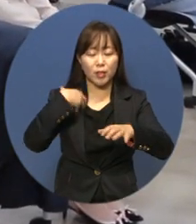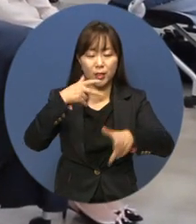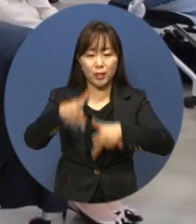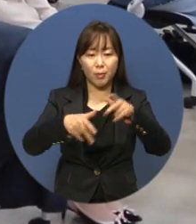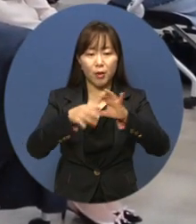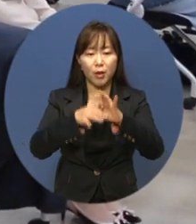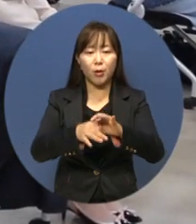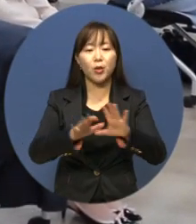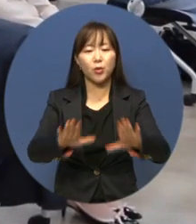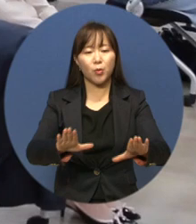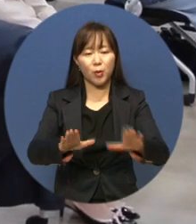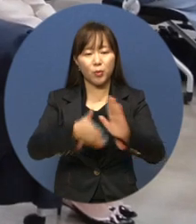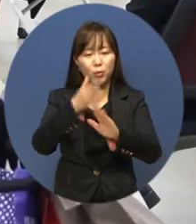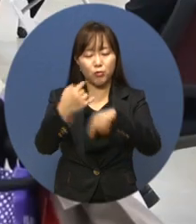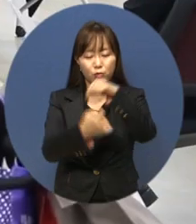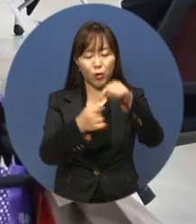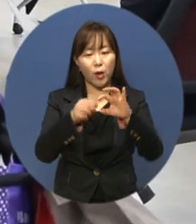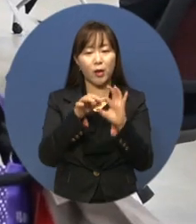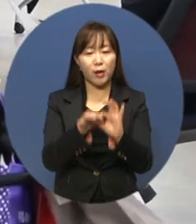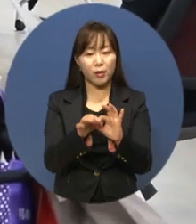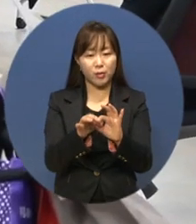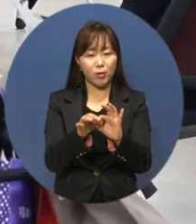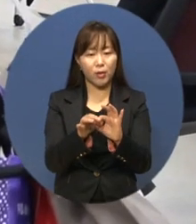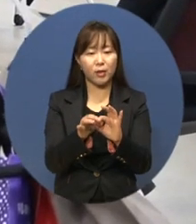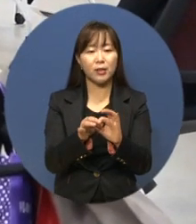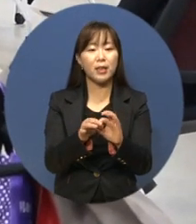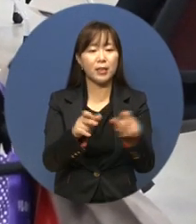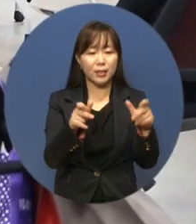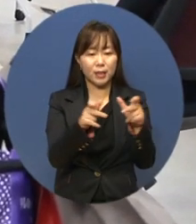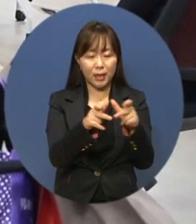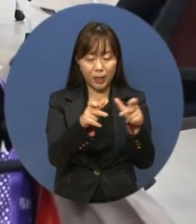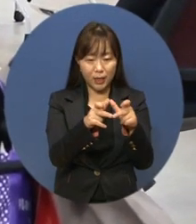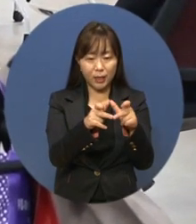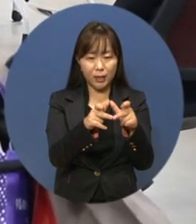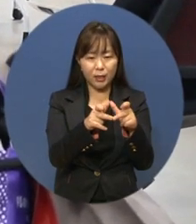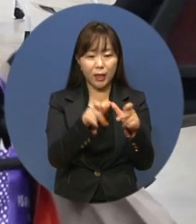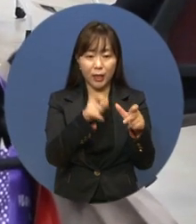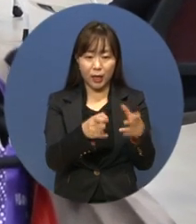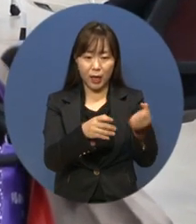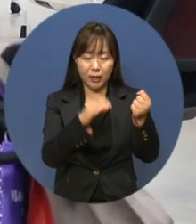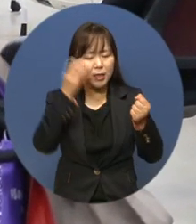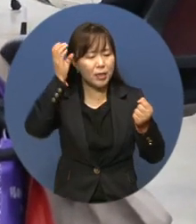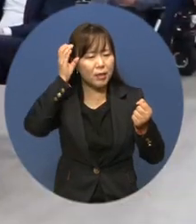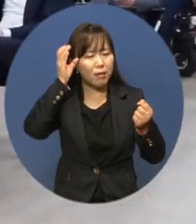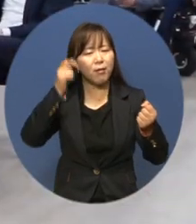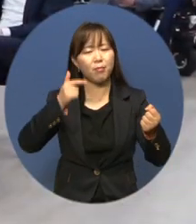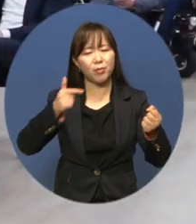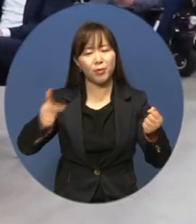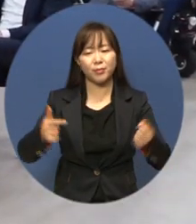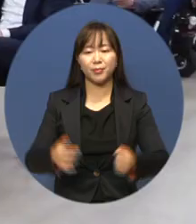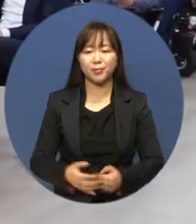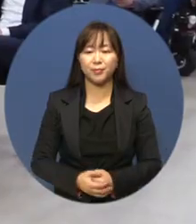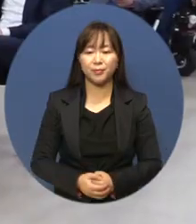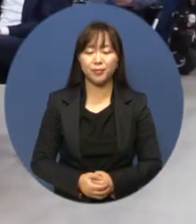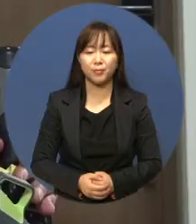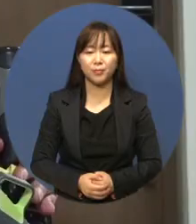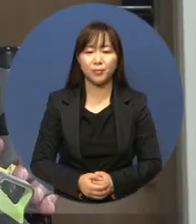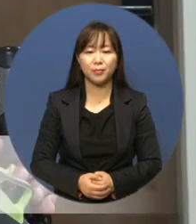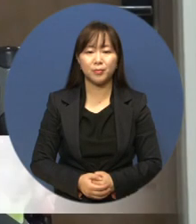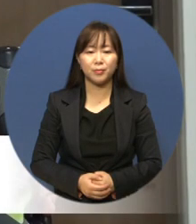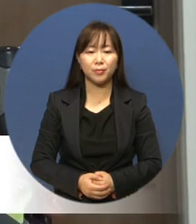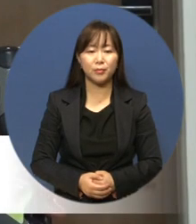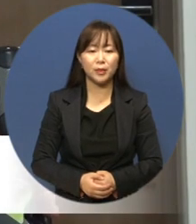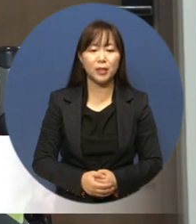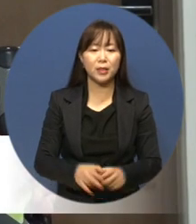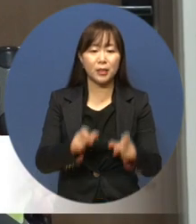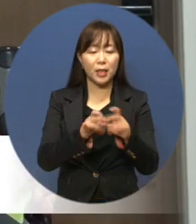장애인 평생학습도시 운영과 관련해서 당사자인 장애인이 갖는 기대가 적지 않습니다.